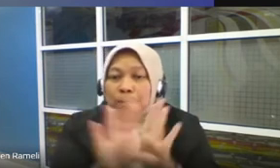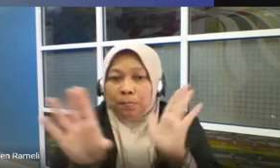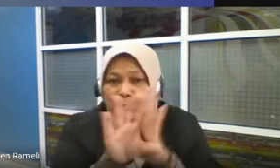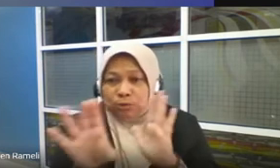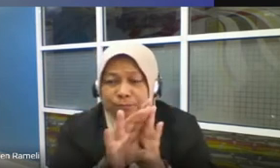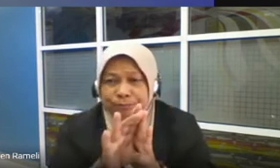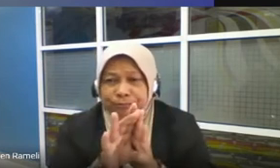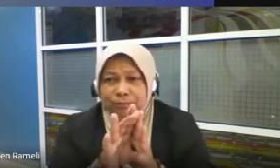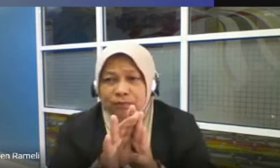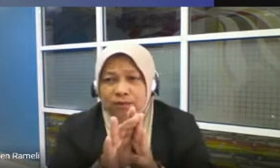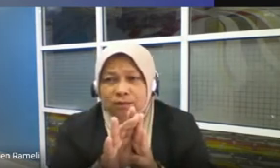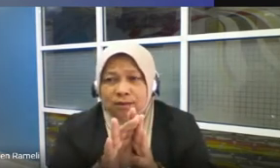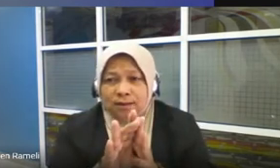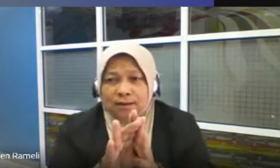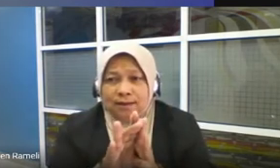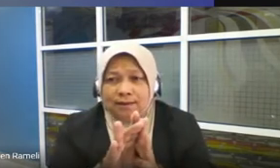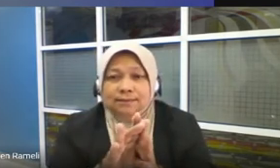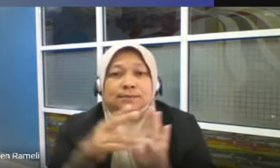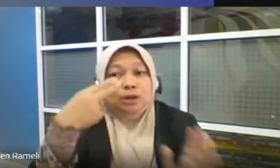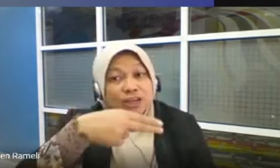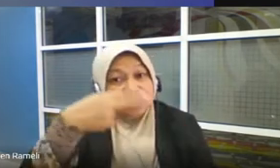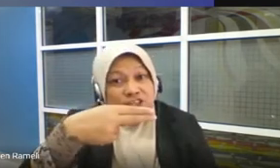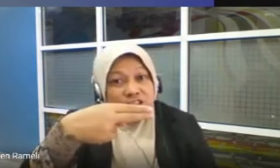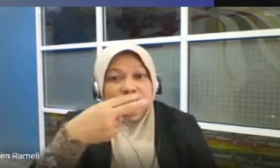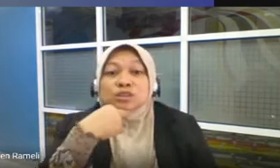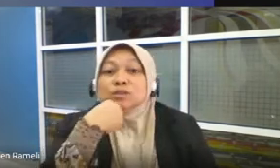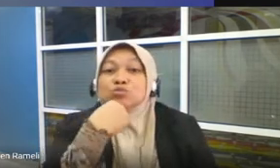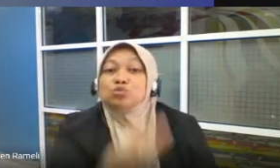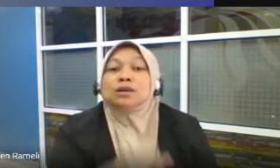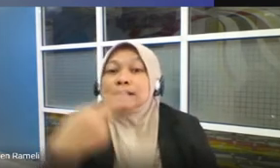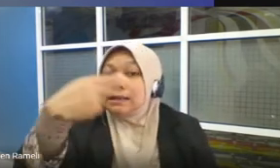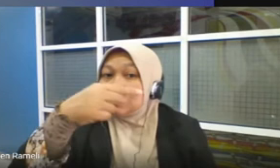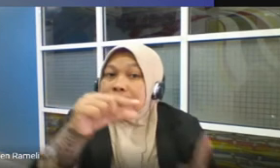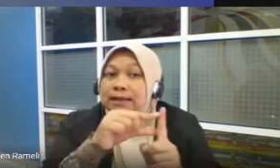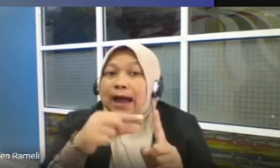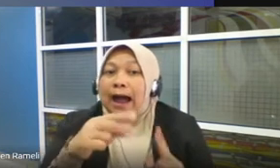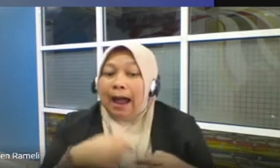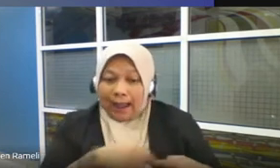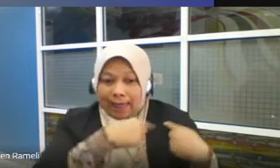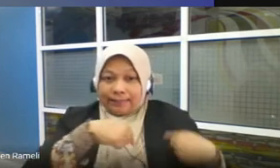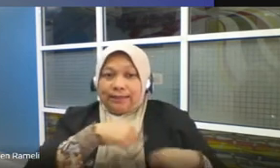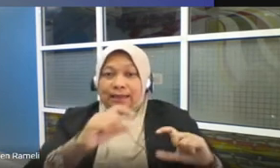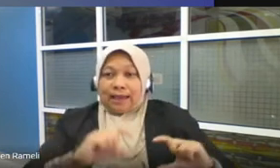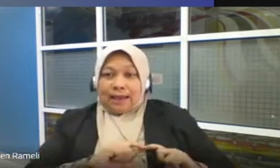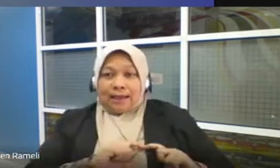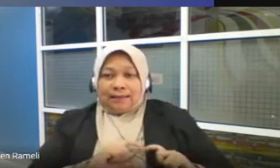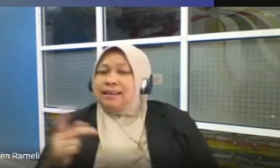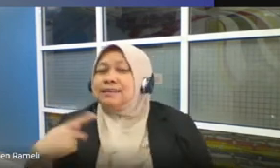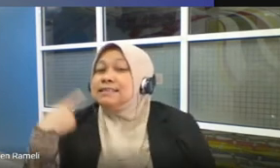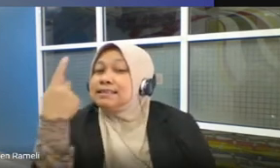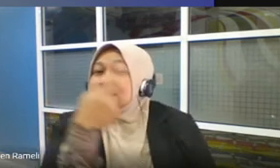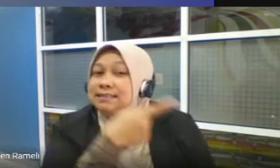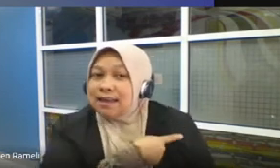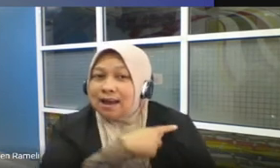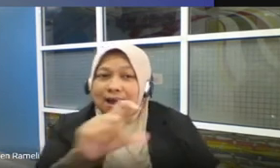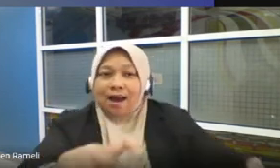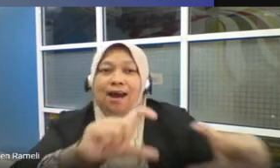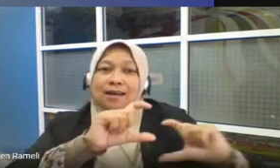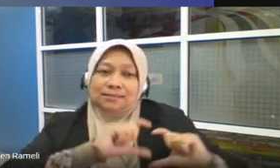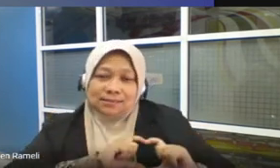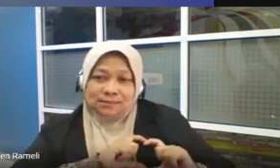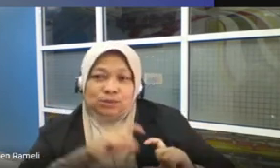contoh nak sebut huruf H. H ataupun hati, okey, kisah hati